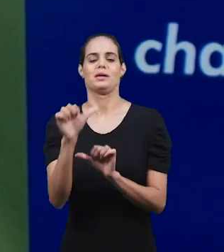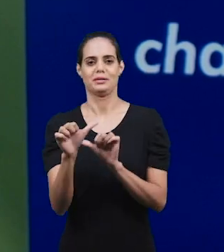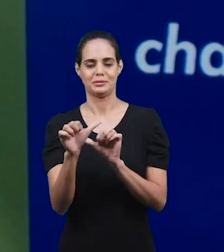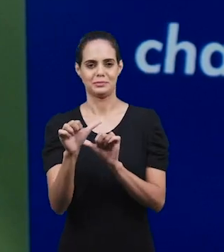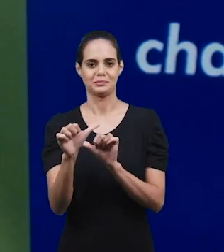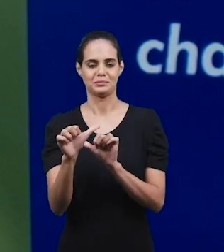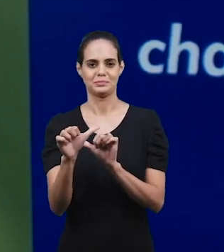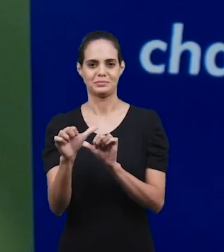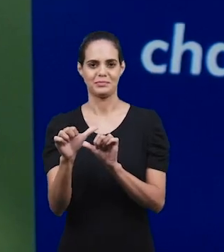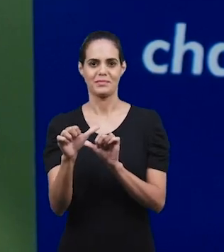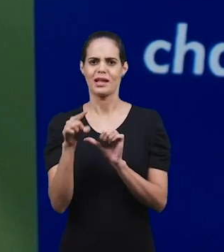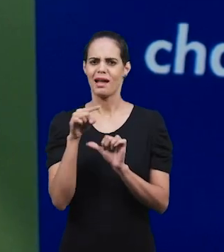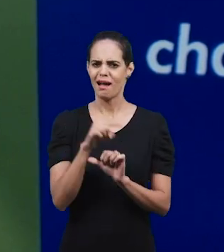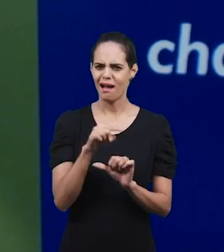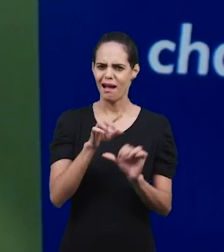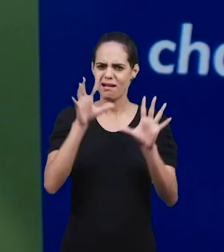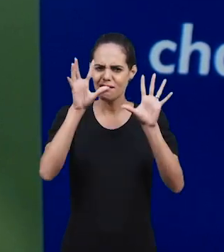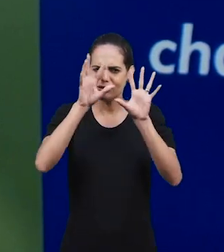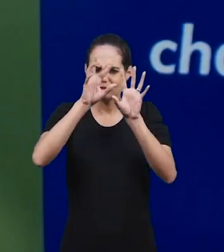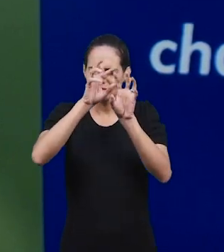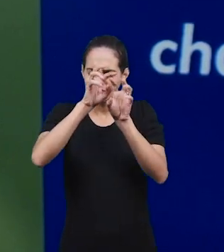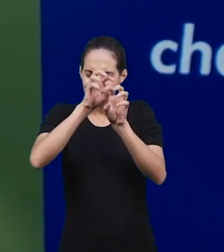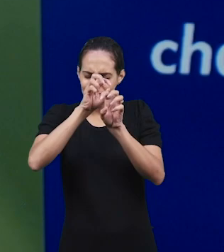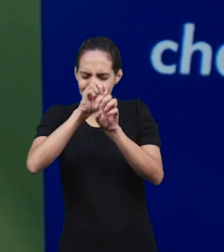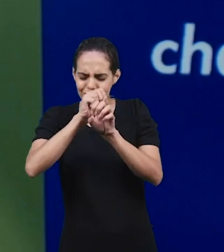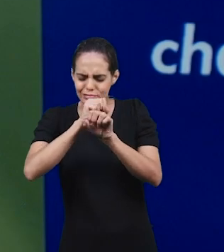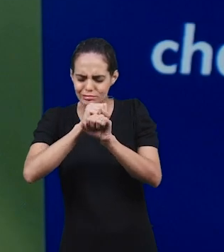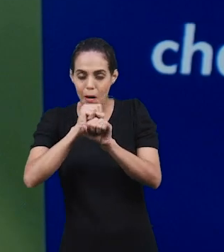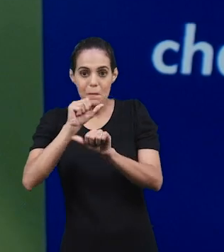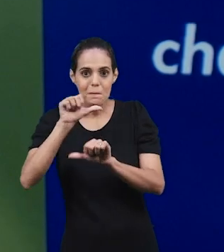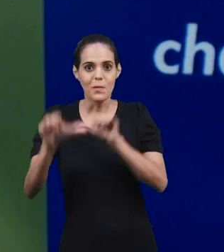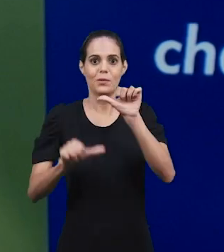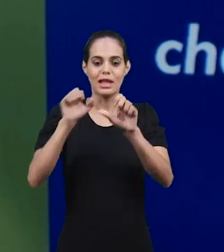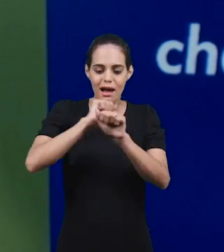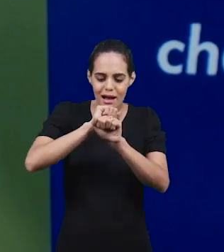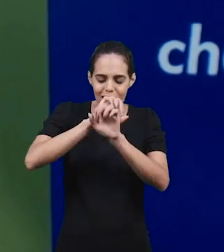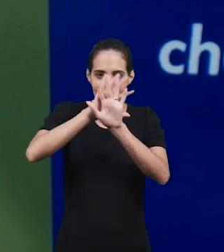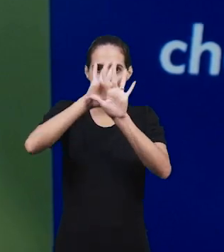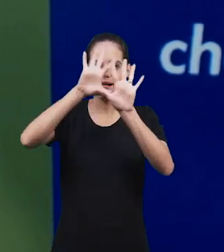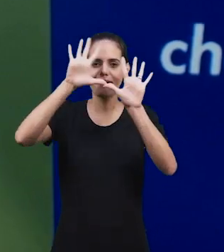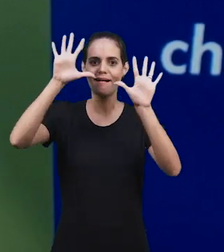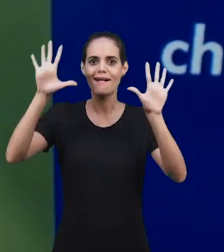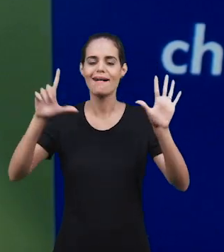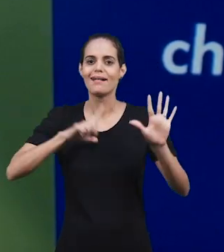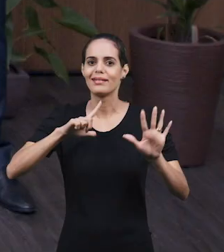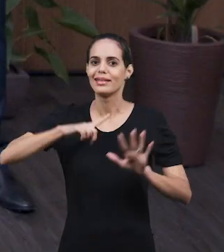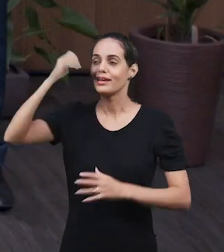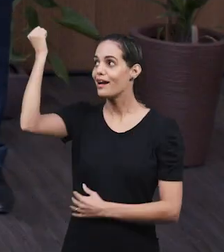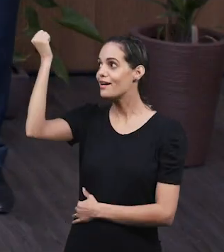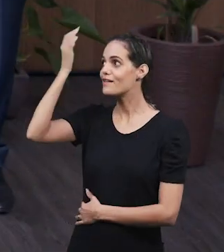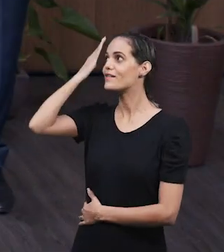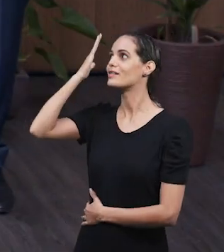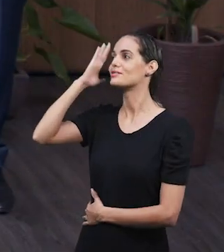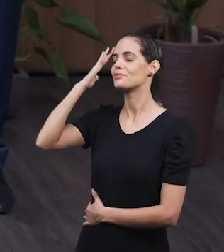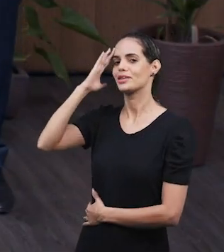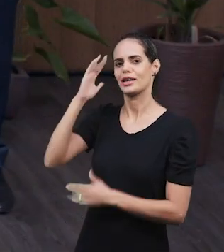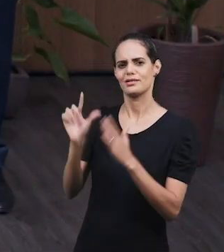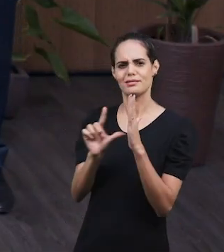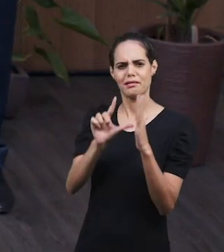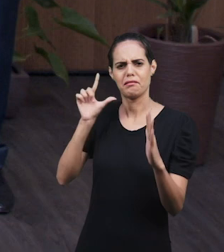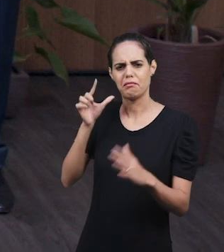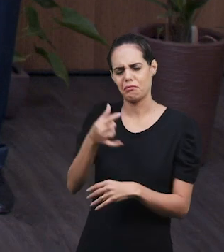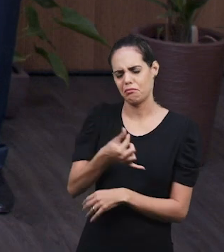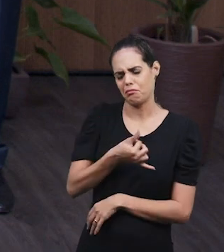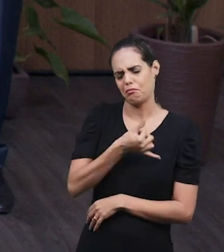Il quitte les ténèbres, il commence à vivre dans la lumière du salut.